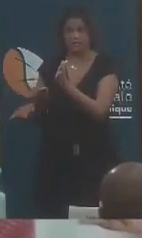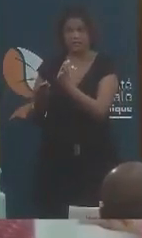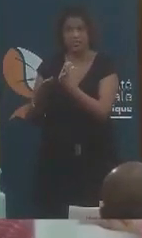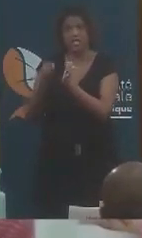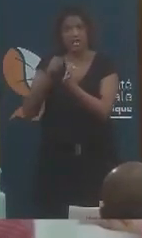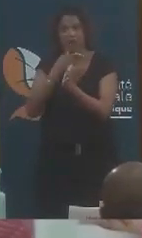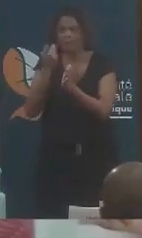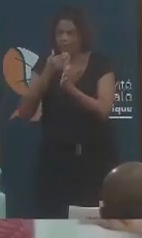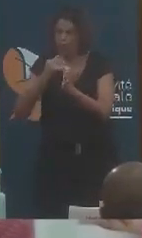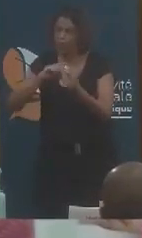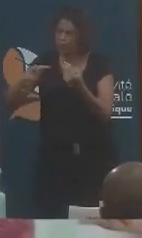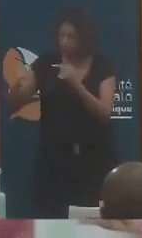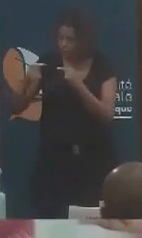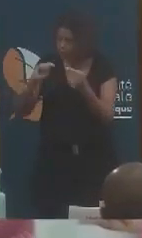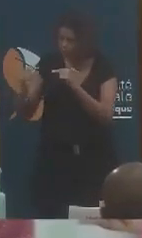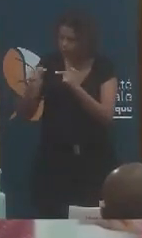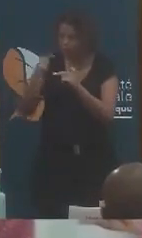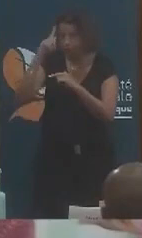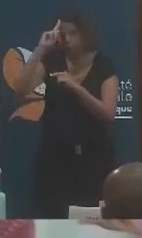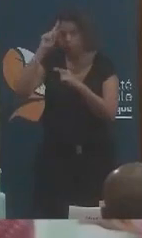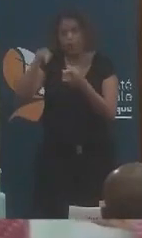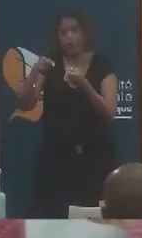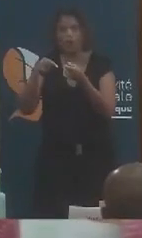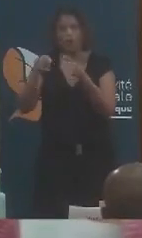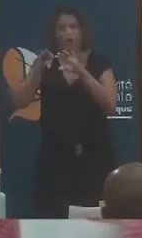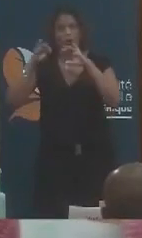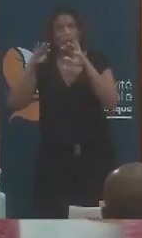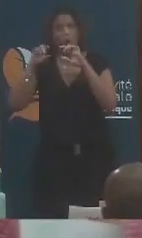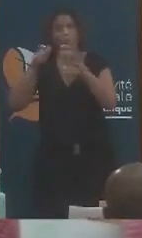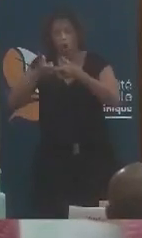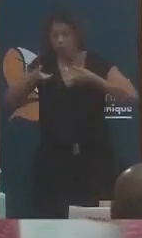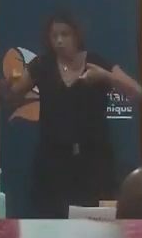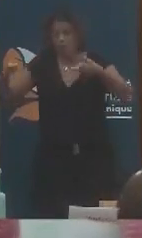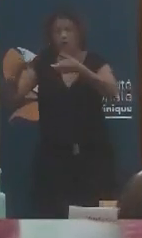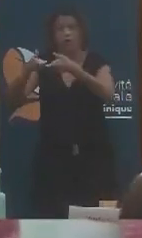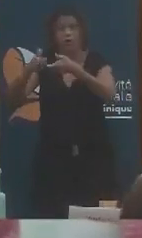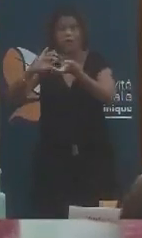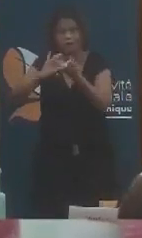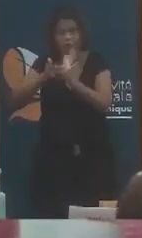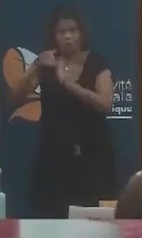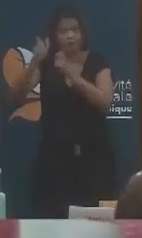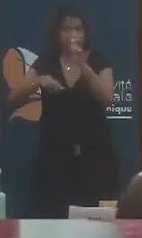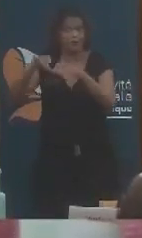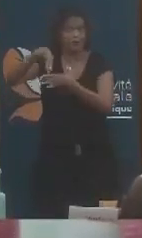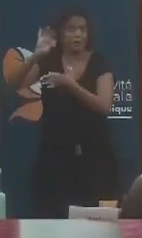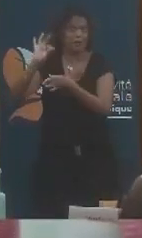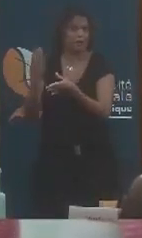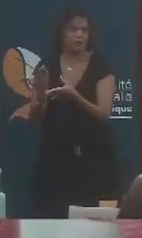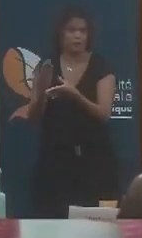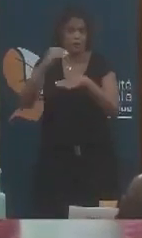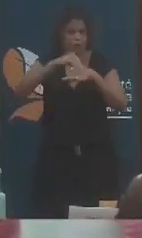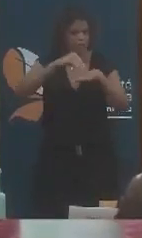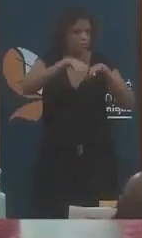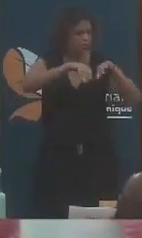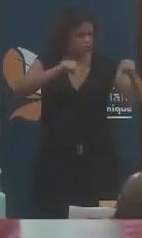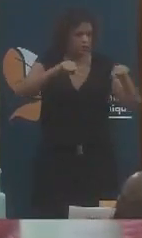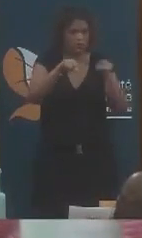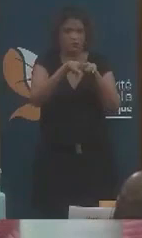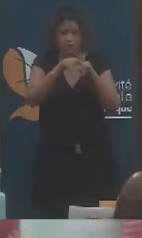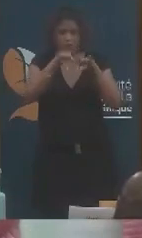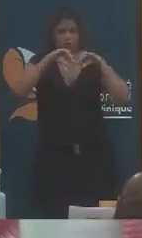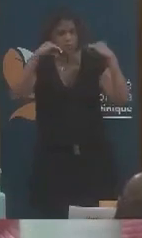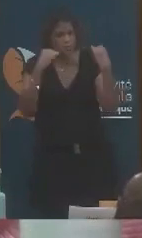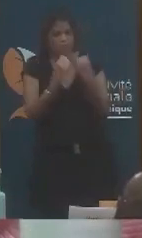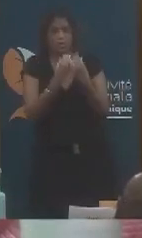débat parce qu'au Congrès, il y a non seulement tous les élus de l'Assemblée, conseil exécutif de toute la CTM, mais